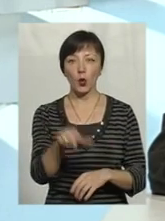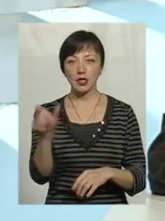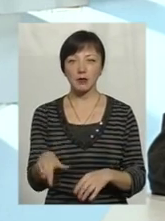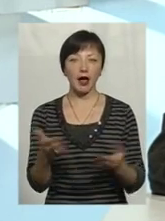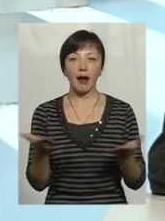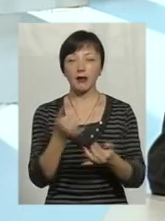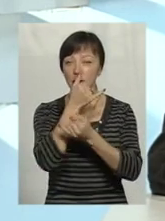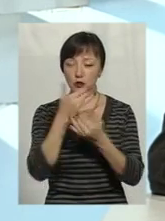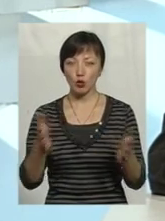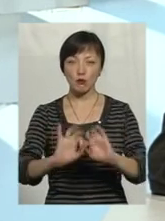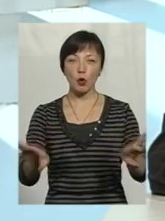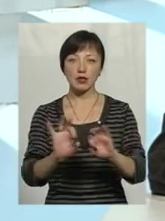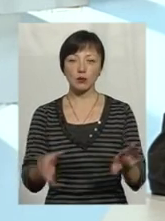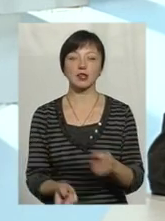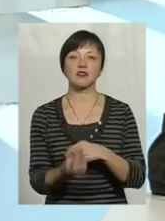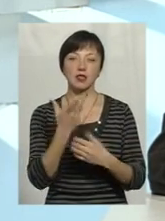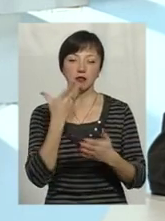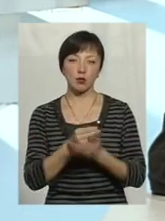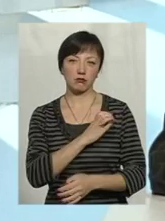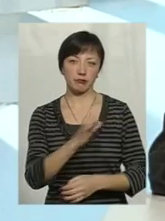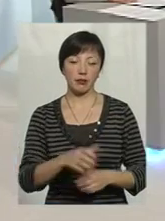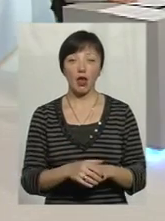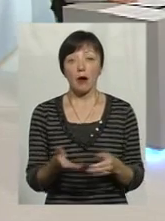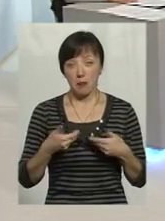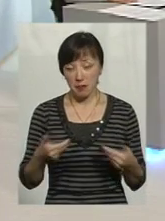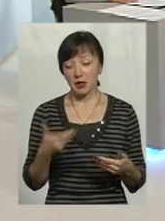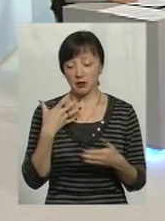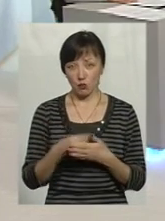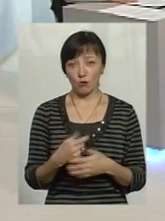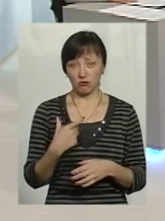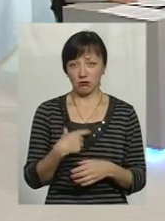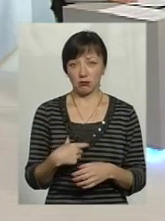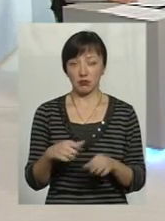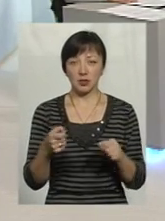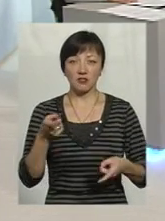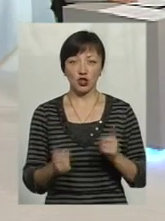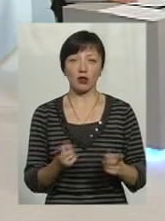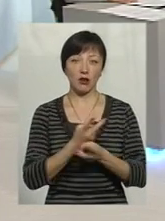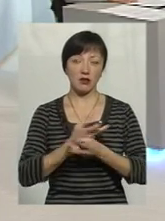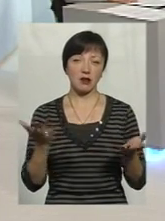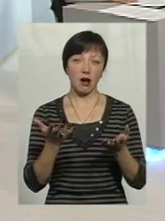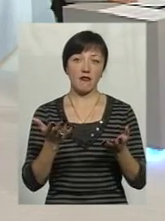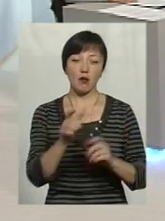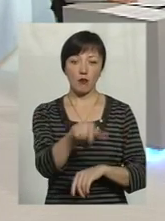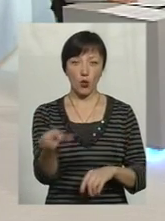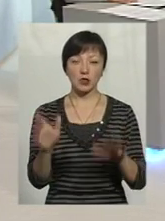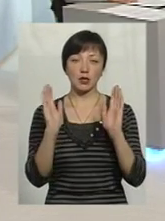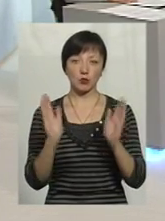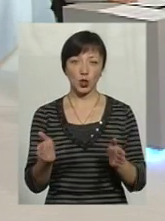не зможуть пояснити свої статки. Ми зі своєї сторони, звичайно, такі яскраві постаті